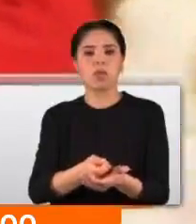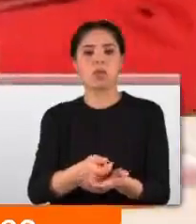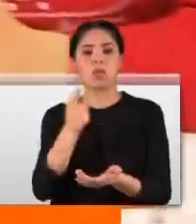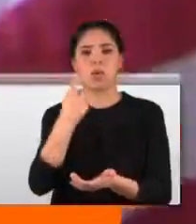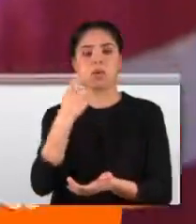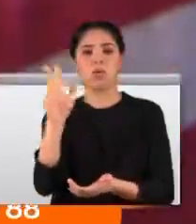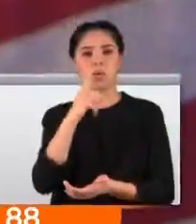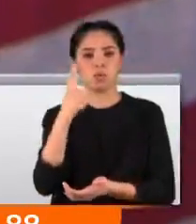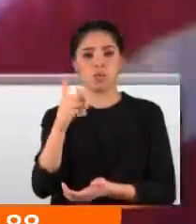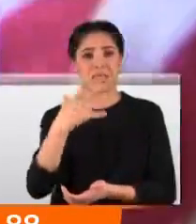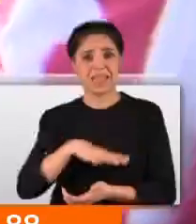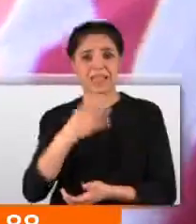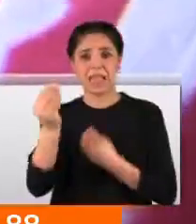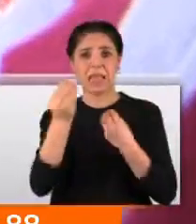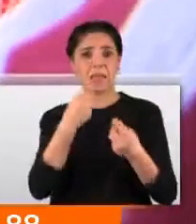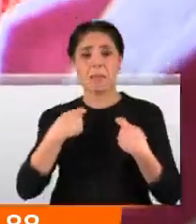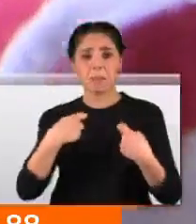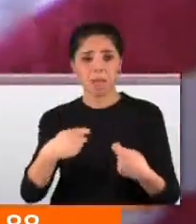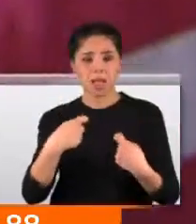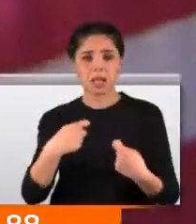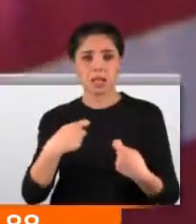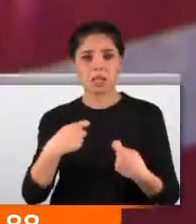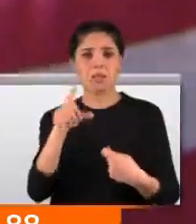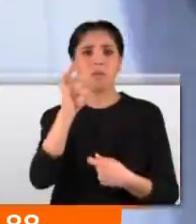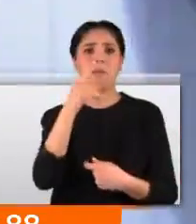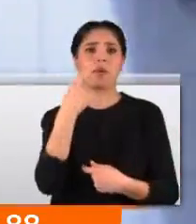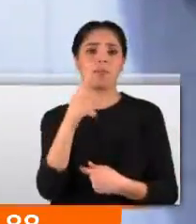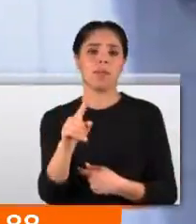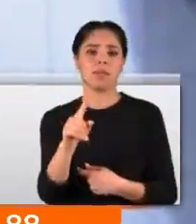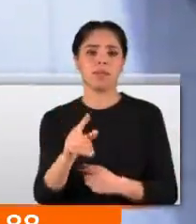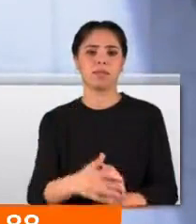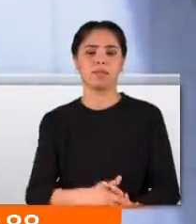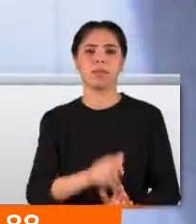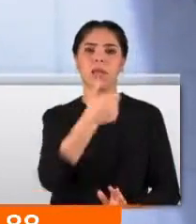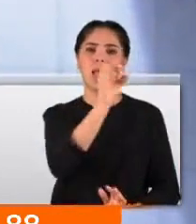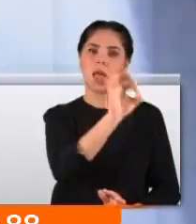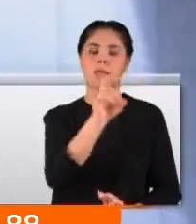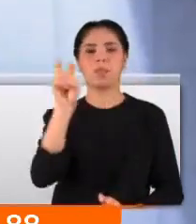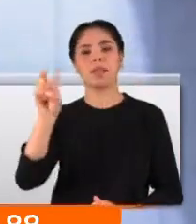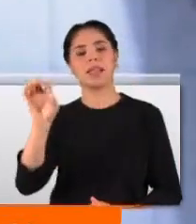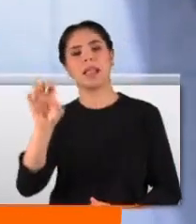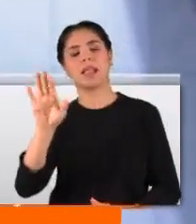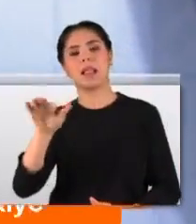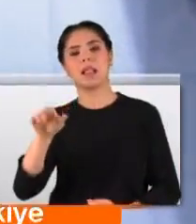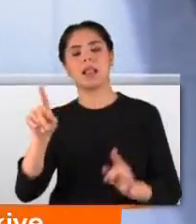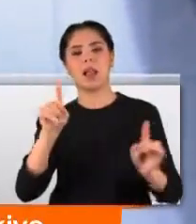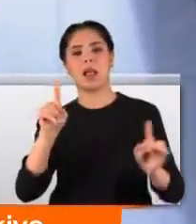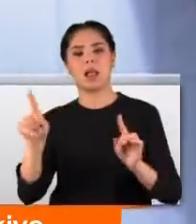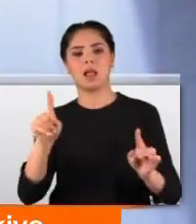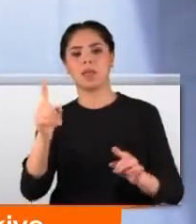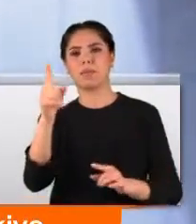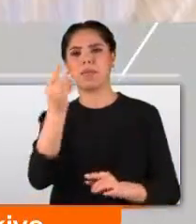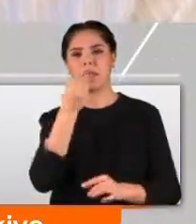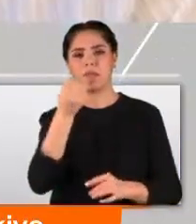Karşılığında 30 bin lira istenen yemeğin maliyeti ise yaklaşık 15 bin lira. 60 lira ile 80 lira arasında bir öğün yemeğin